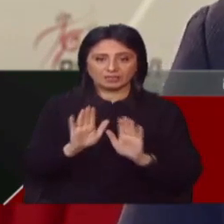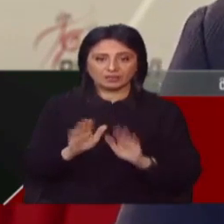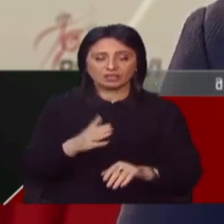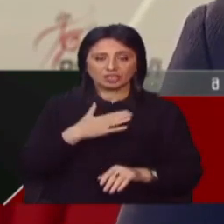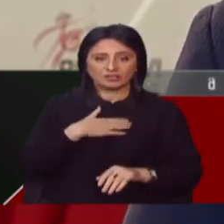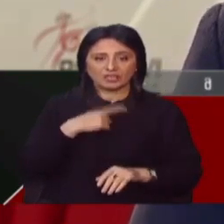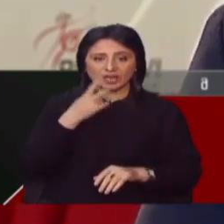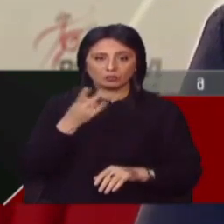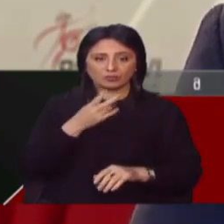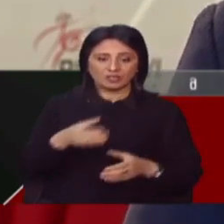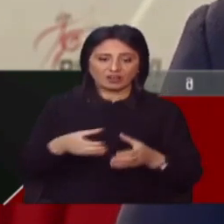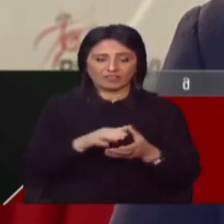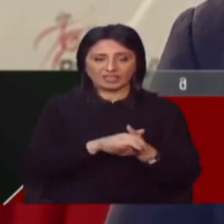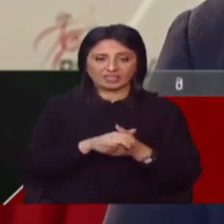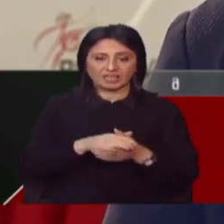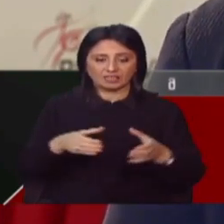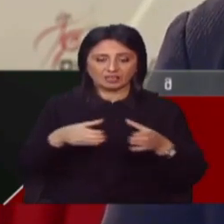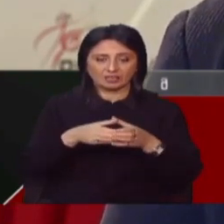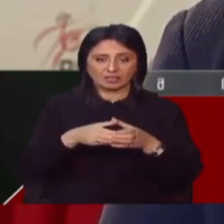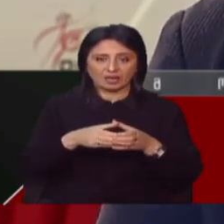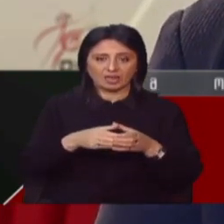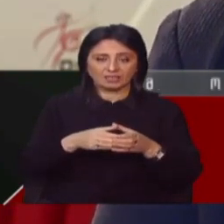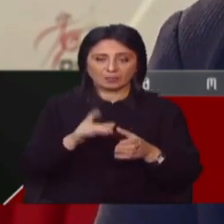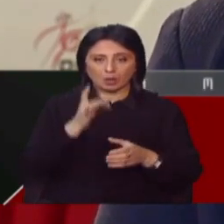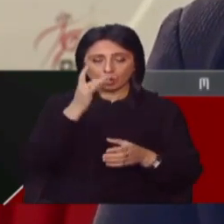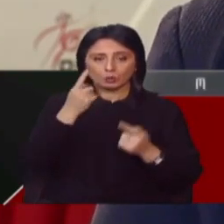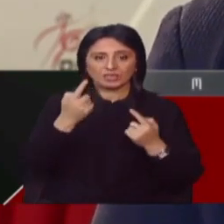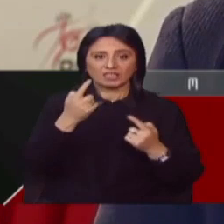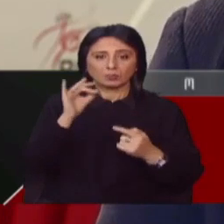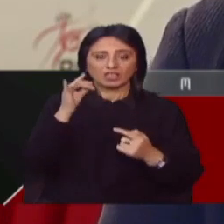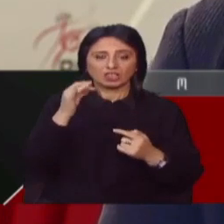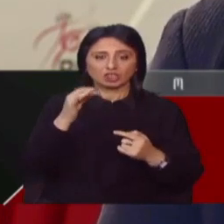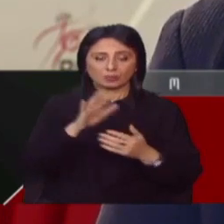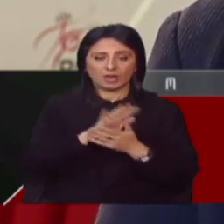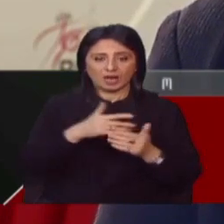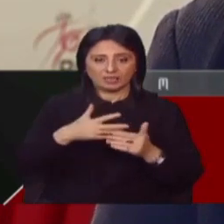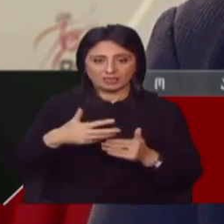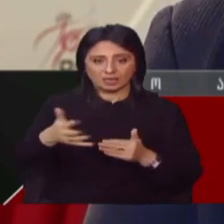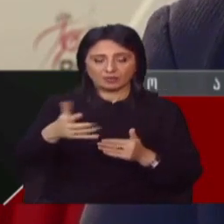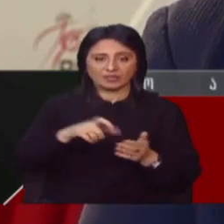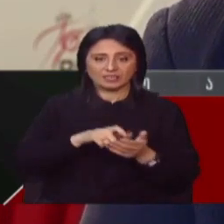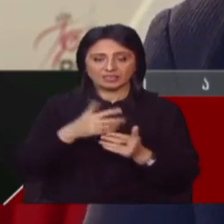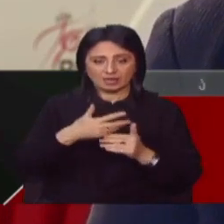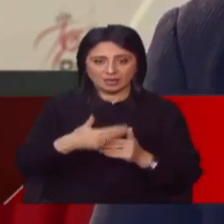და ჩვენ რა თქმა უნდა ვირთიანდებით ანსამბლ რუსთავის დიდებული ისტორიის გაგრძელებისთვის, ამ გზის გაგრძელებისთვის.